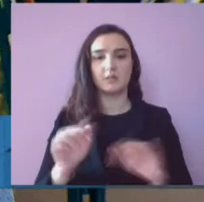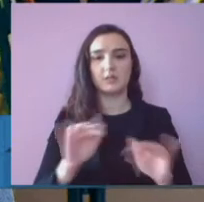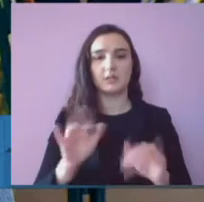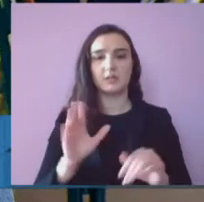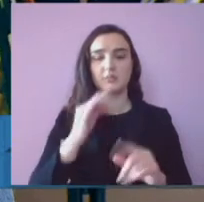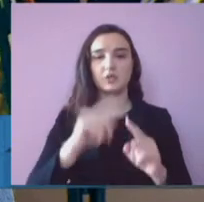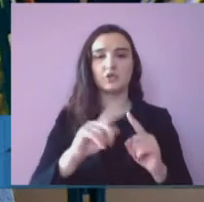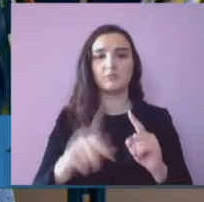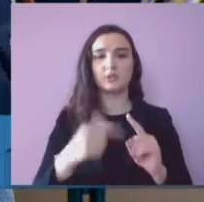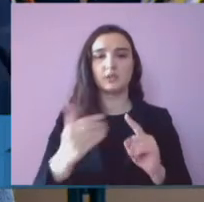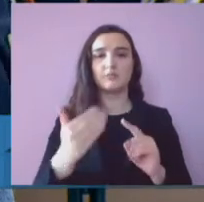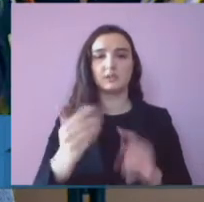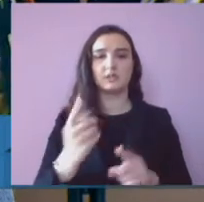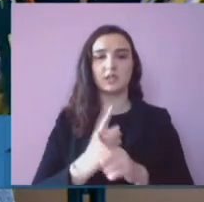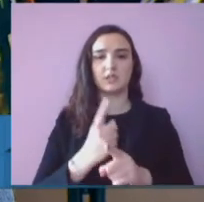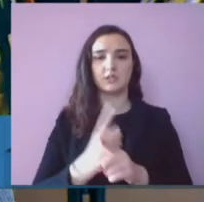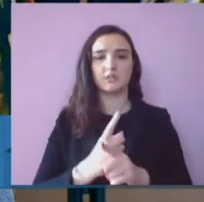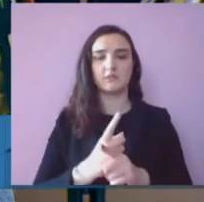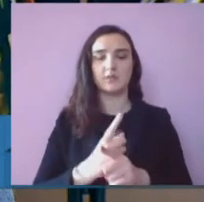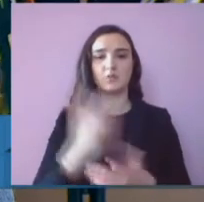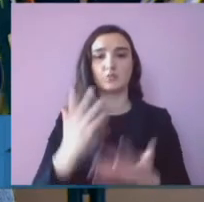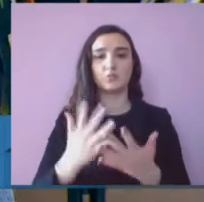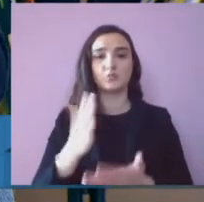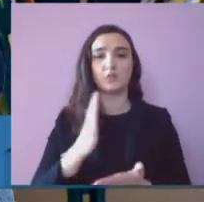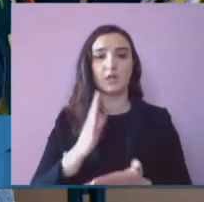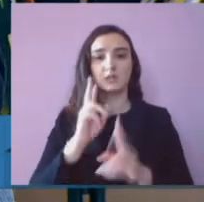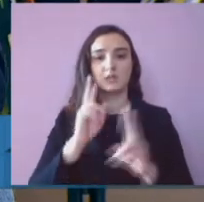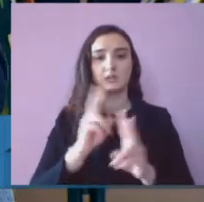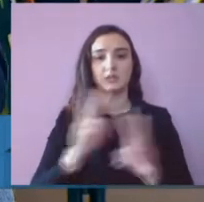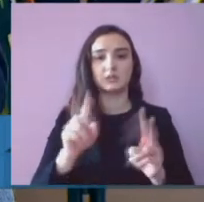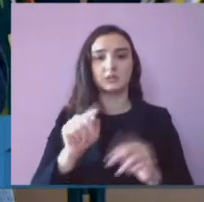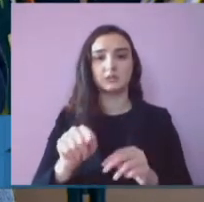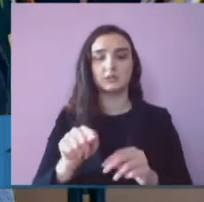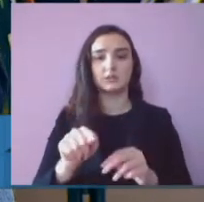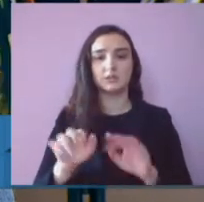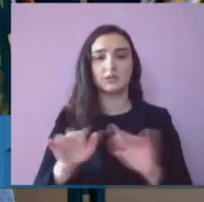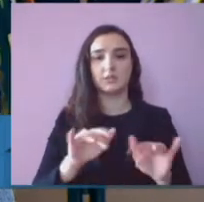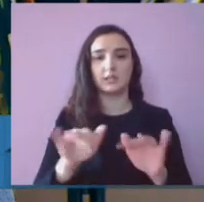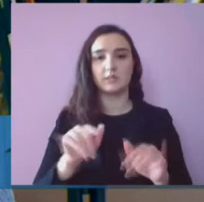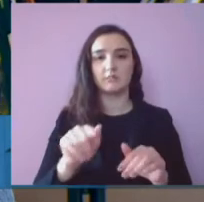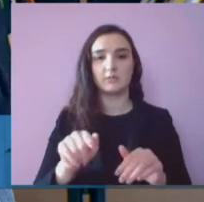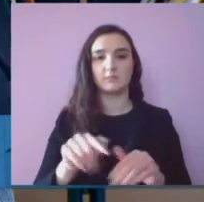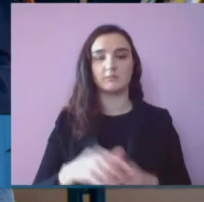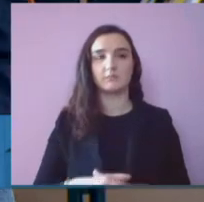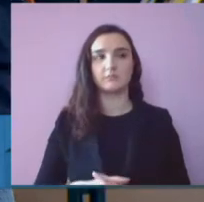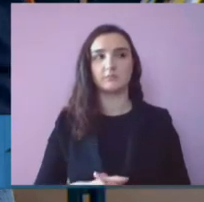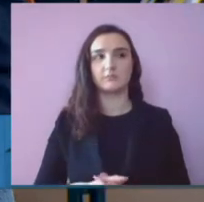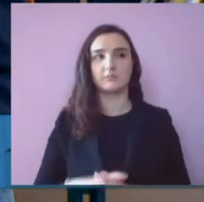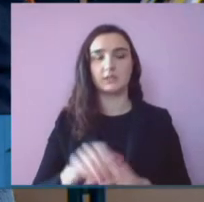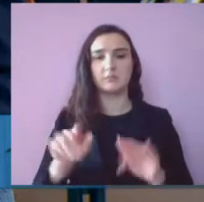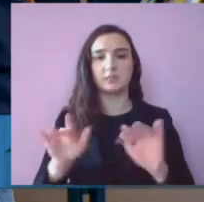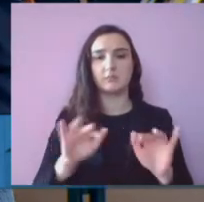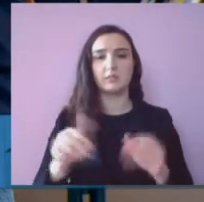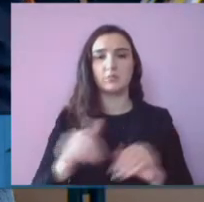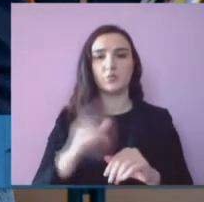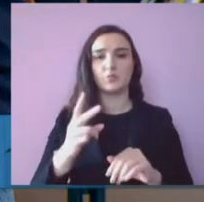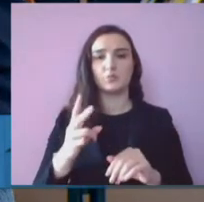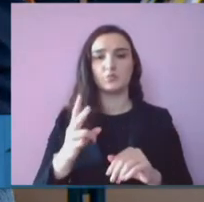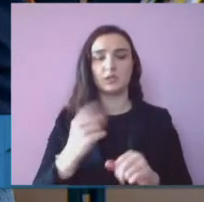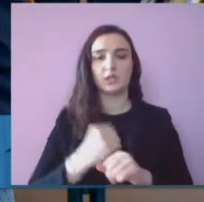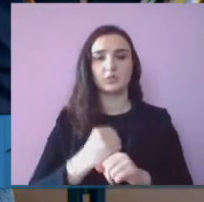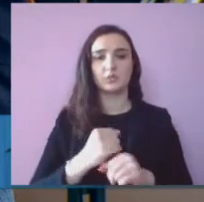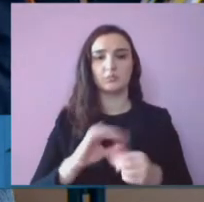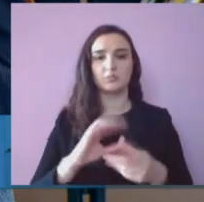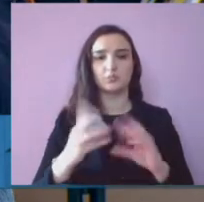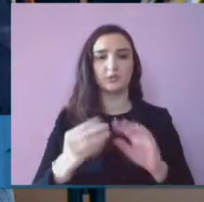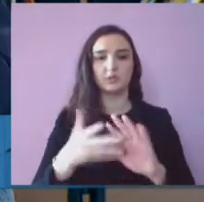მისი აღძალვა. თუ არ იცის ქმედება, არ ქმედება როგორ უნდა გააკეთოს, აბსოლუტურად